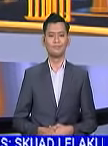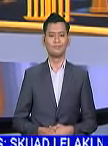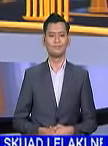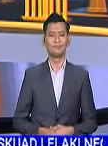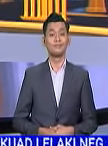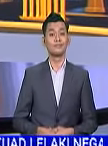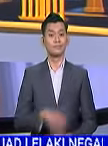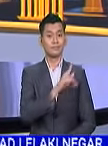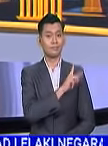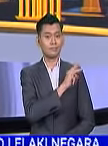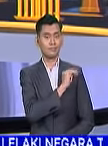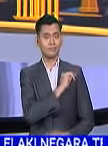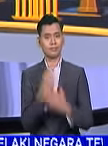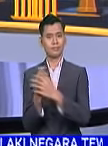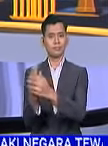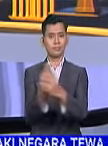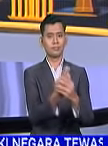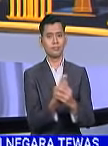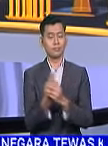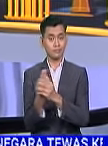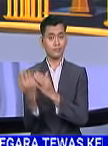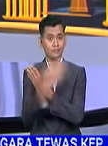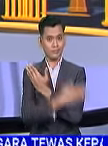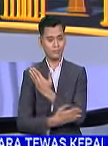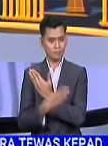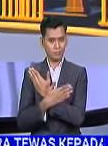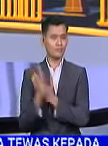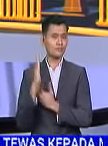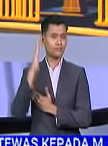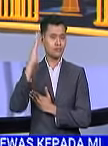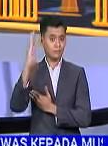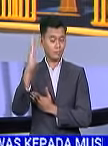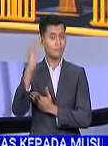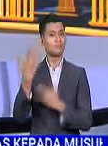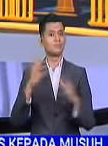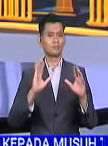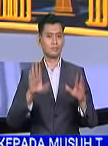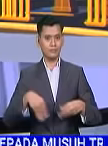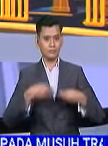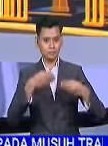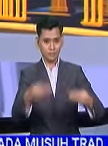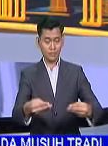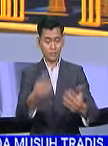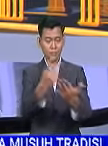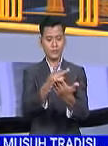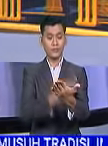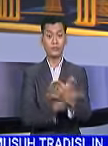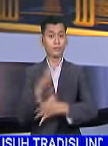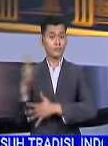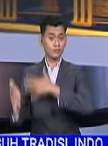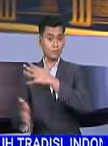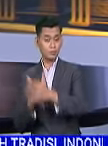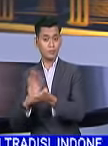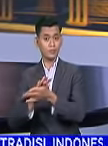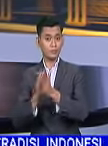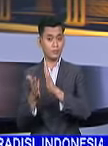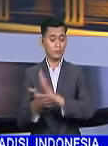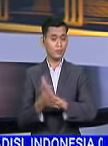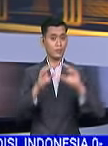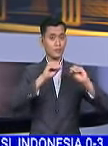Baik, Kementerian Perpaduan Negara akan memperkenalkan pengajaran bahasa isyarat sebagai bahasa komunikasi yang akan diajar kepada semua murid